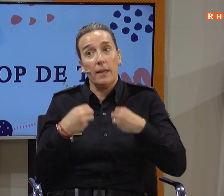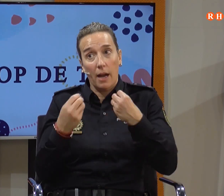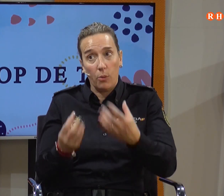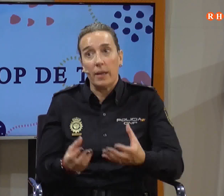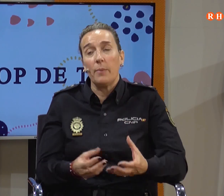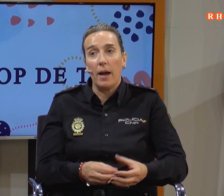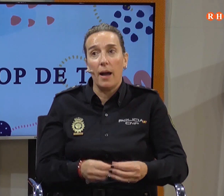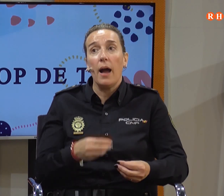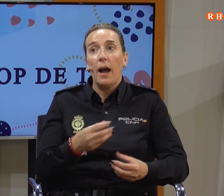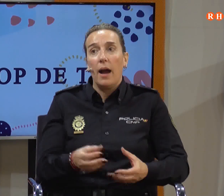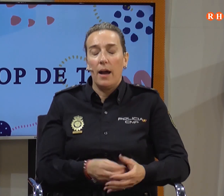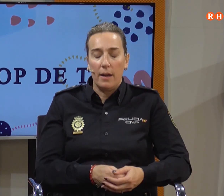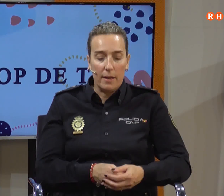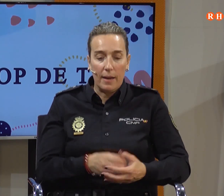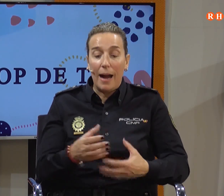i on anem